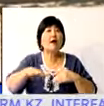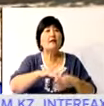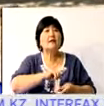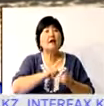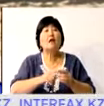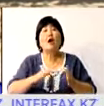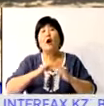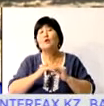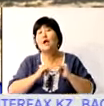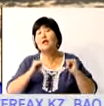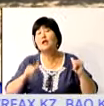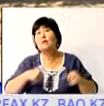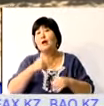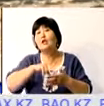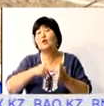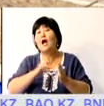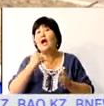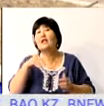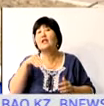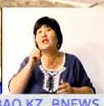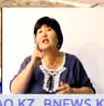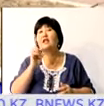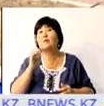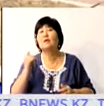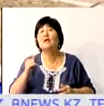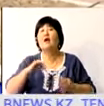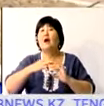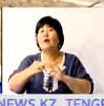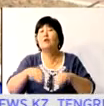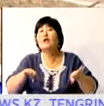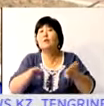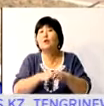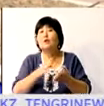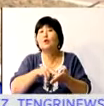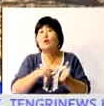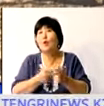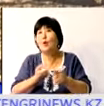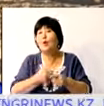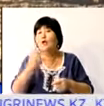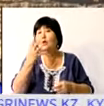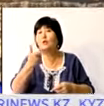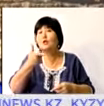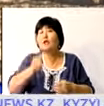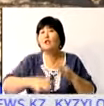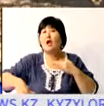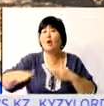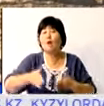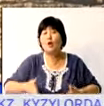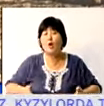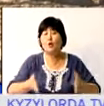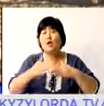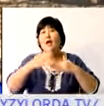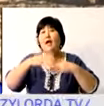Аудандық дамытудың бас жоспарына сәйкес Әйтеке би кенті мен Қазалы қаласын біріктіру жоспарлануда. Осыған байланысты 500 гектар аумаққа жол салынып,